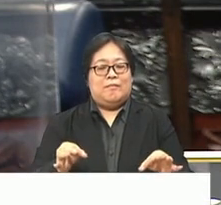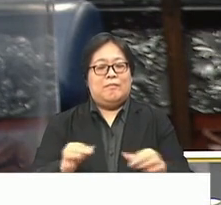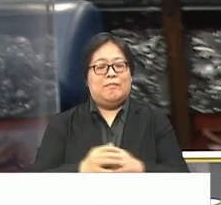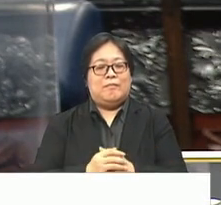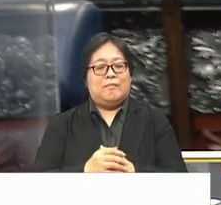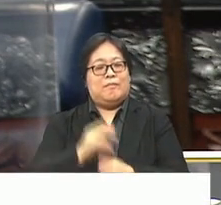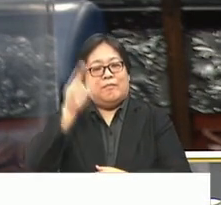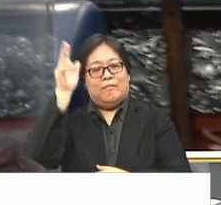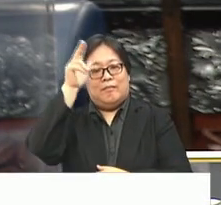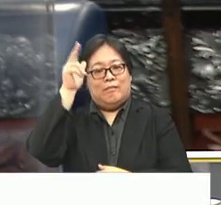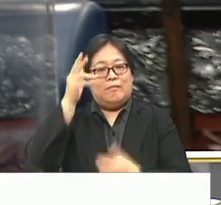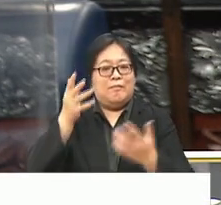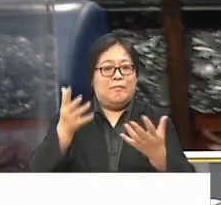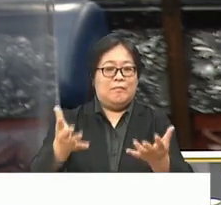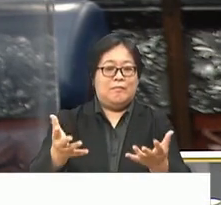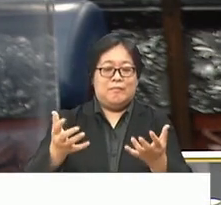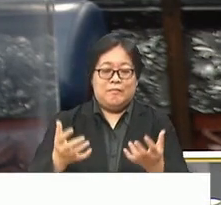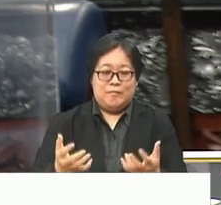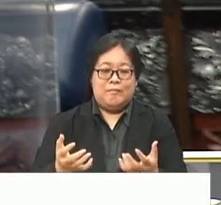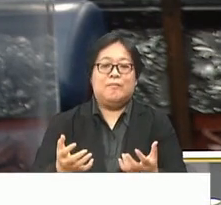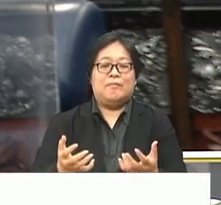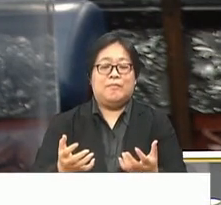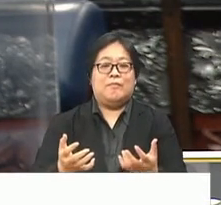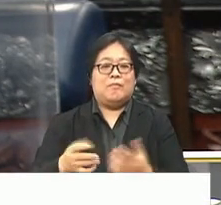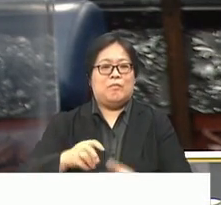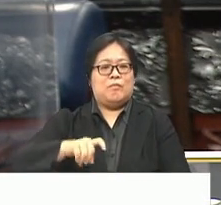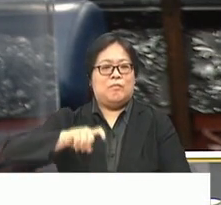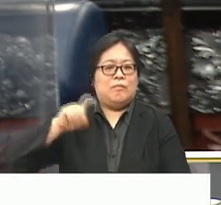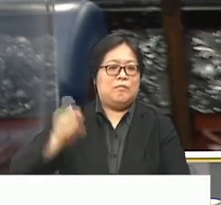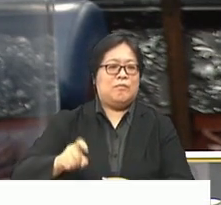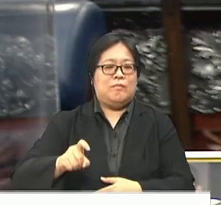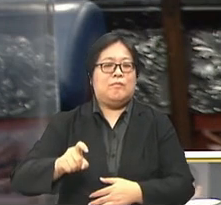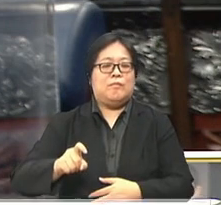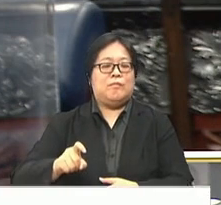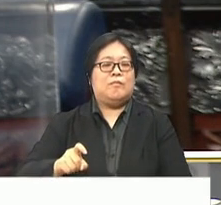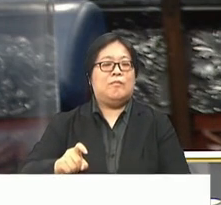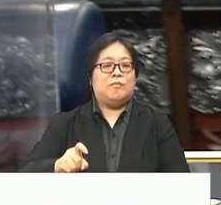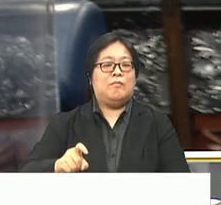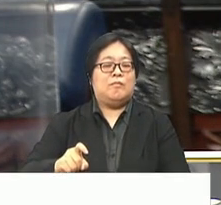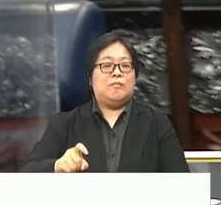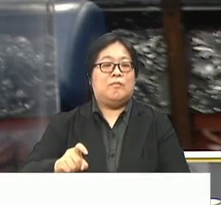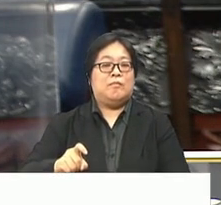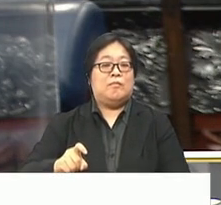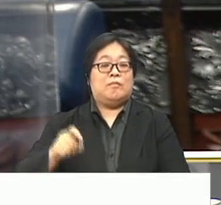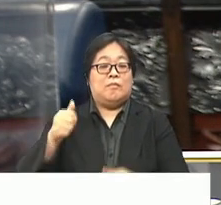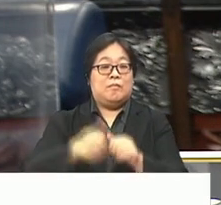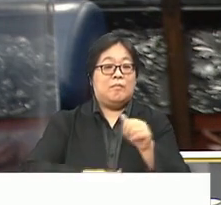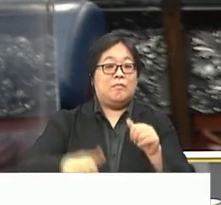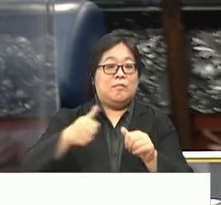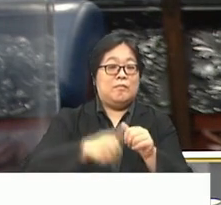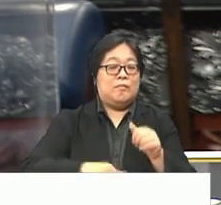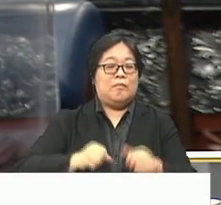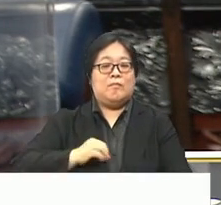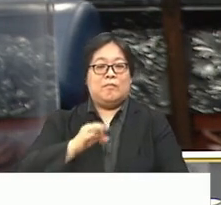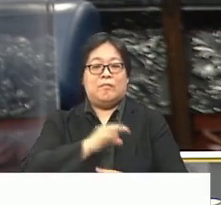ekerjaan ingin wajib call atau memastikan semua